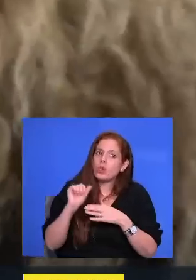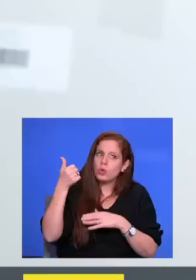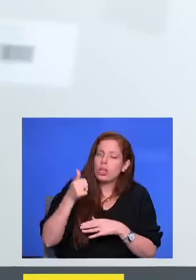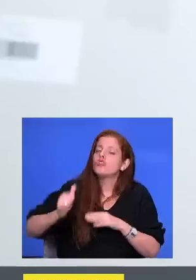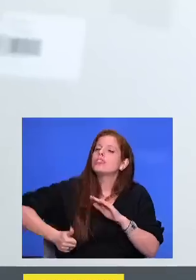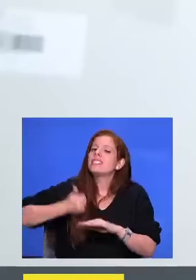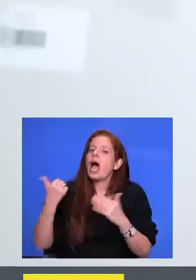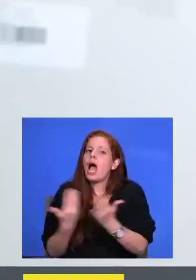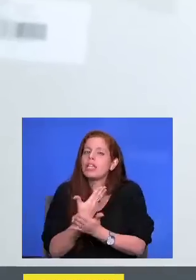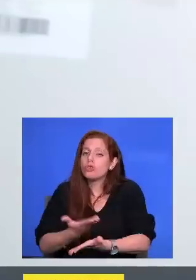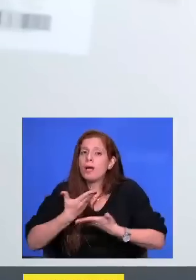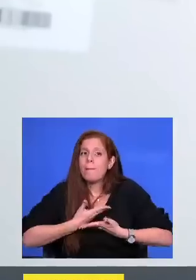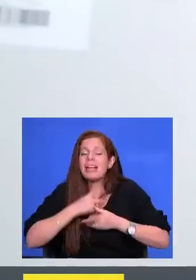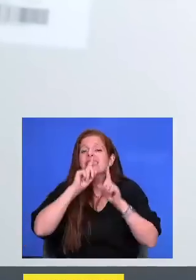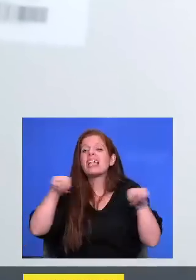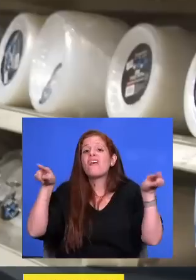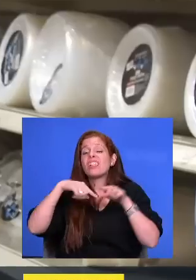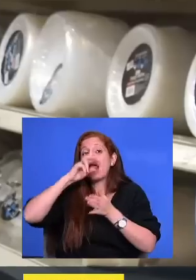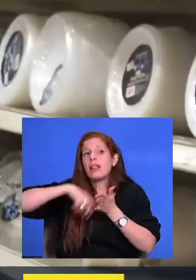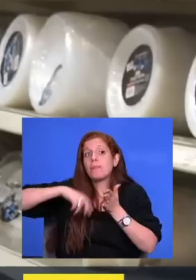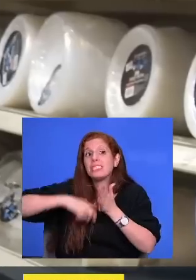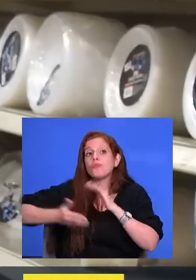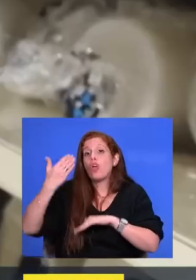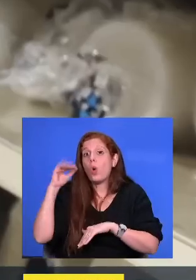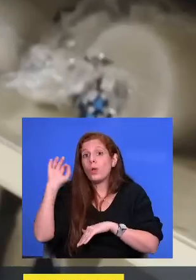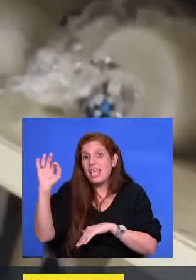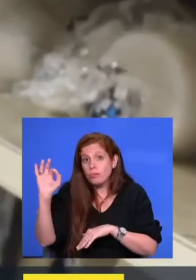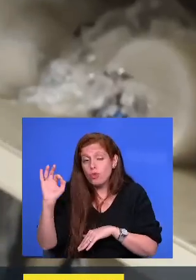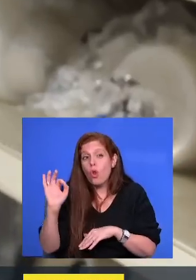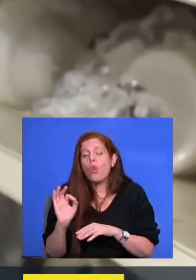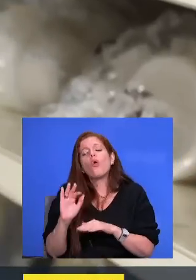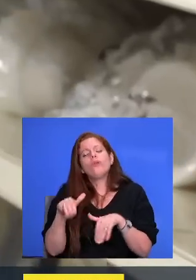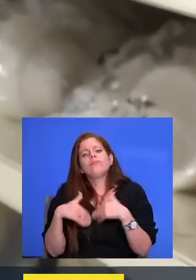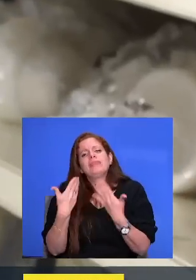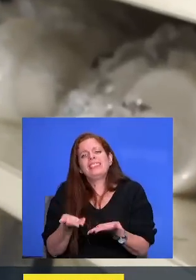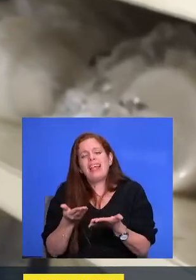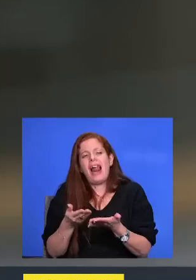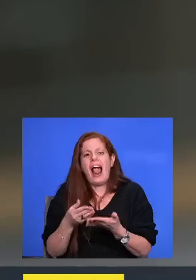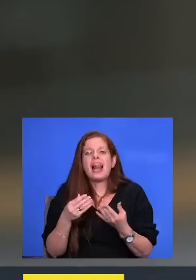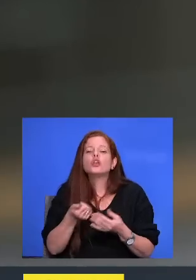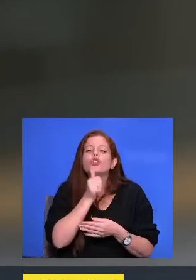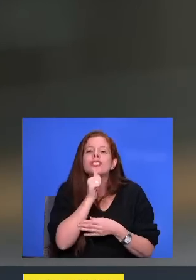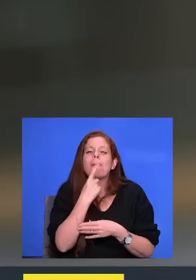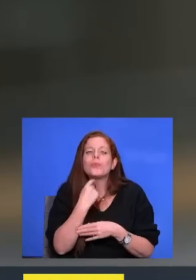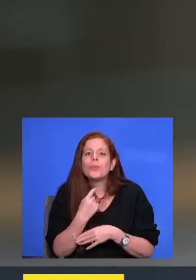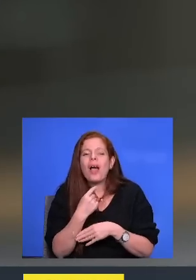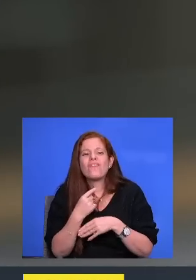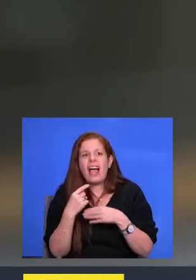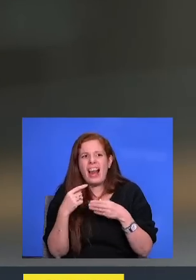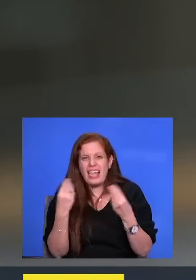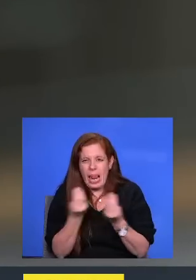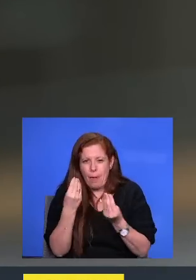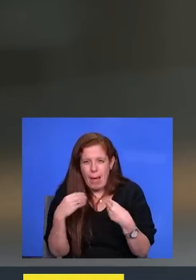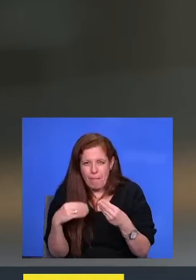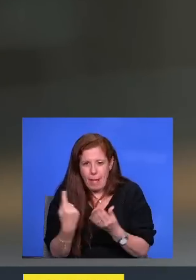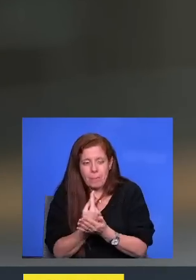החדש היא לבטל את המיסוי שהטיל קודמו על כלים חד פעמיים ושתייה מתוקה. לבטל את המס על החד פעמי ועל